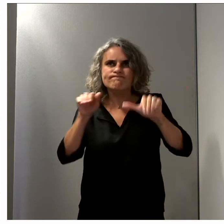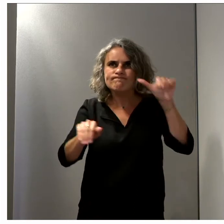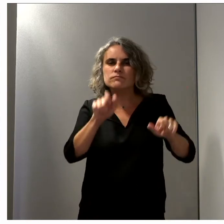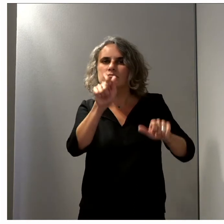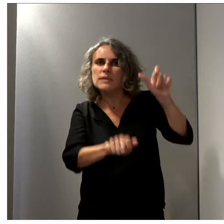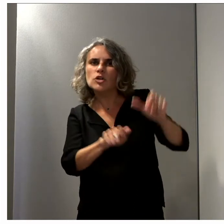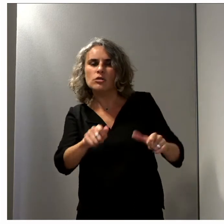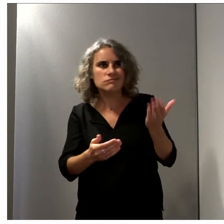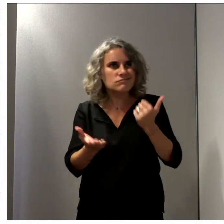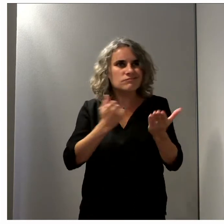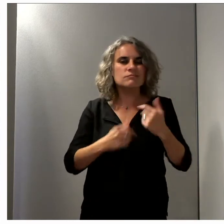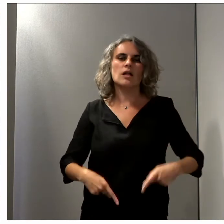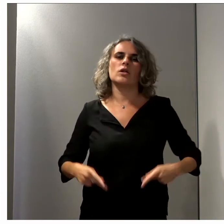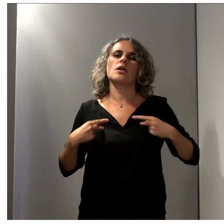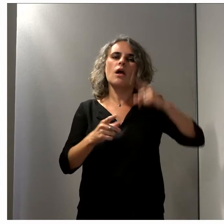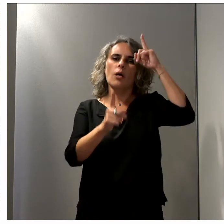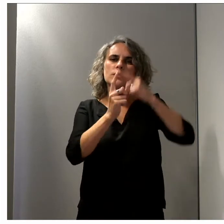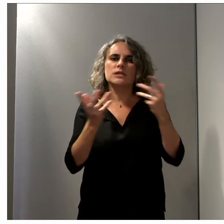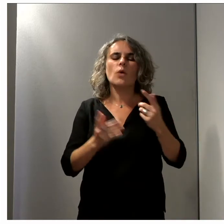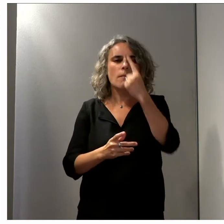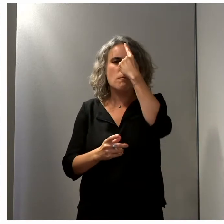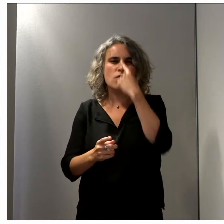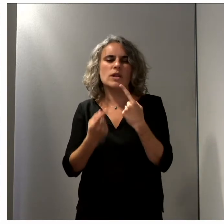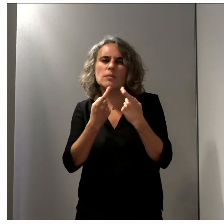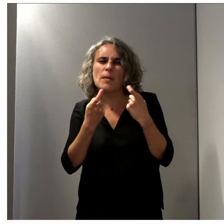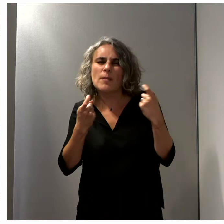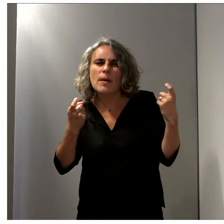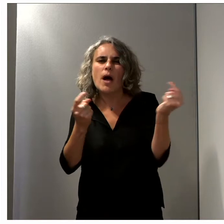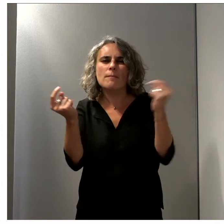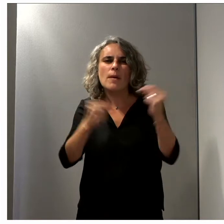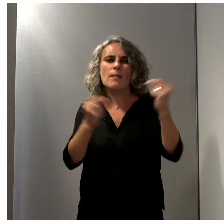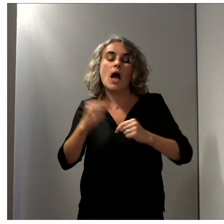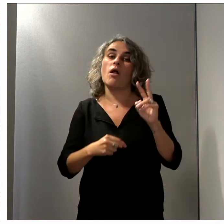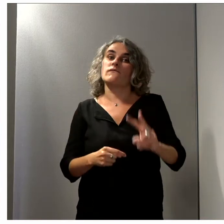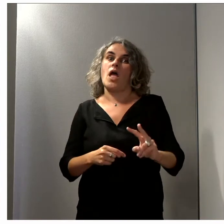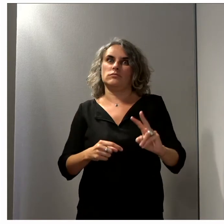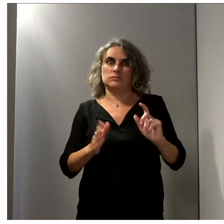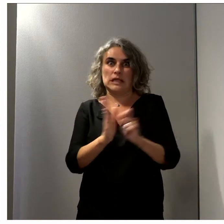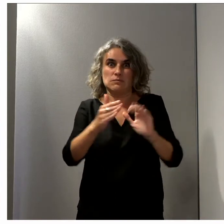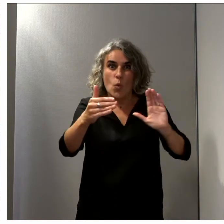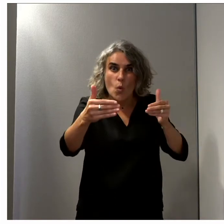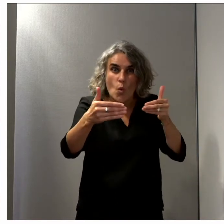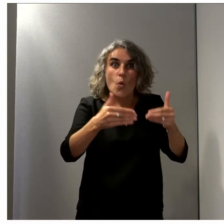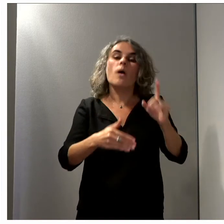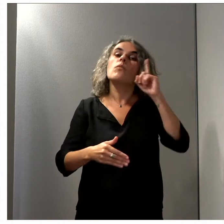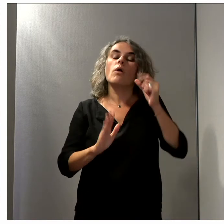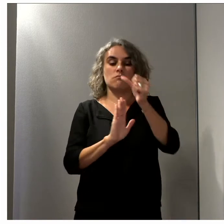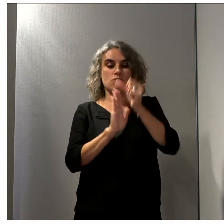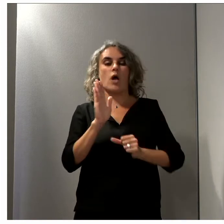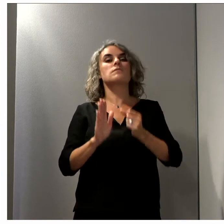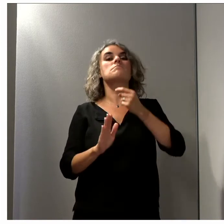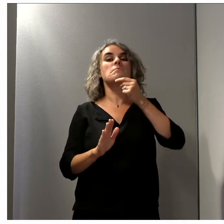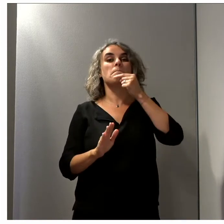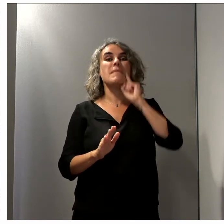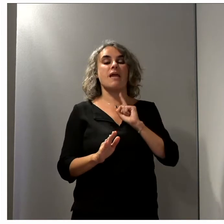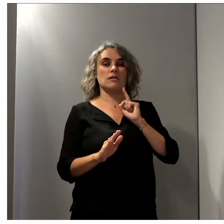une représentativité intéressante dans des délais très serrés. Les CDCA ont été sollicités dans le courant du mois de mai. Donc